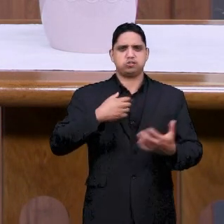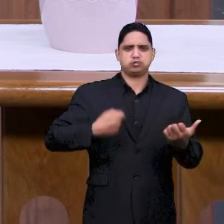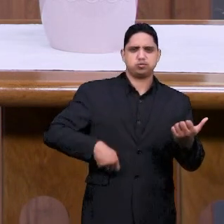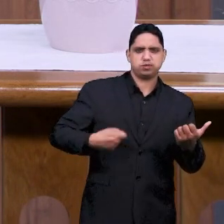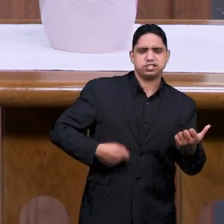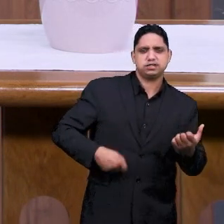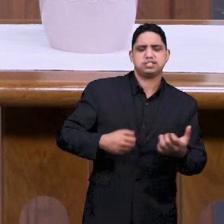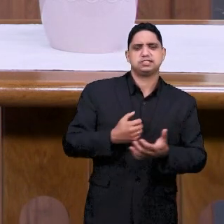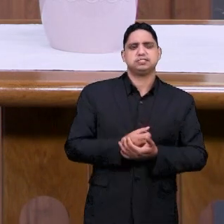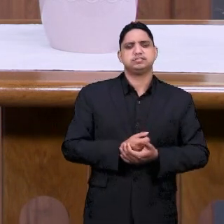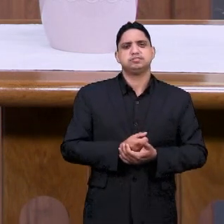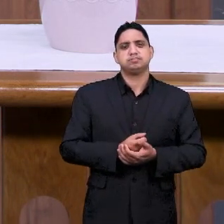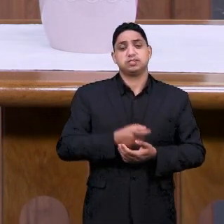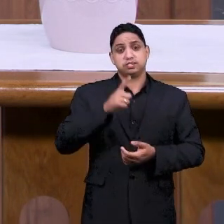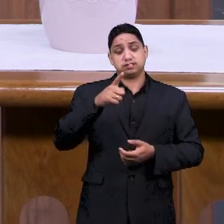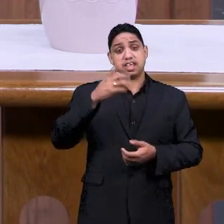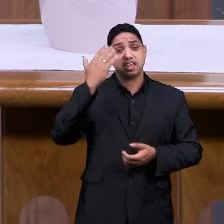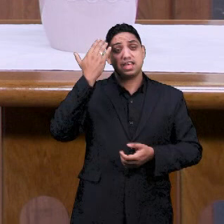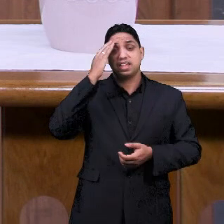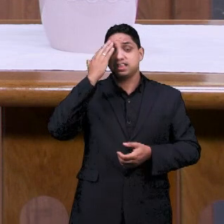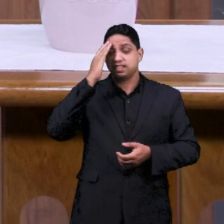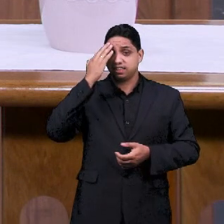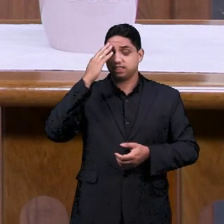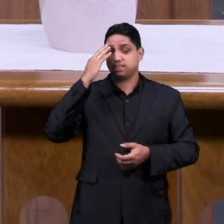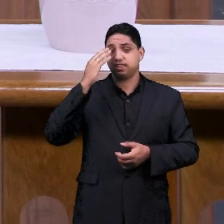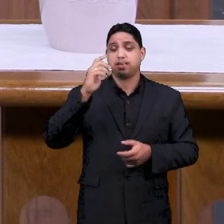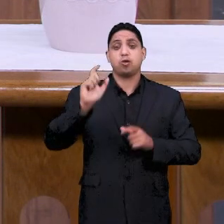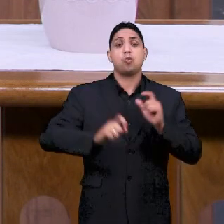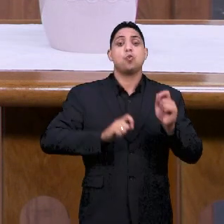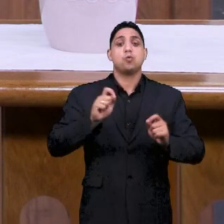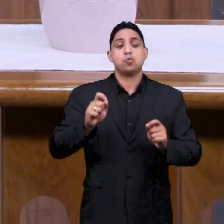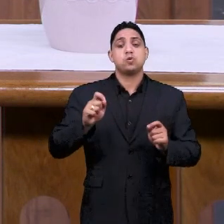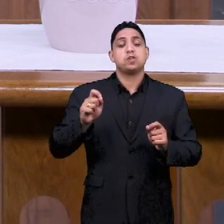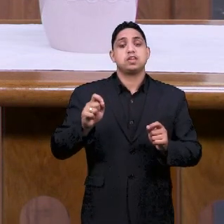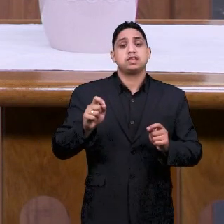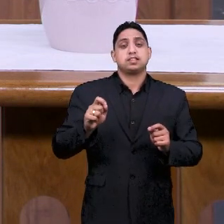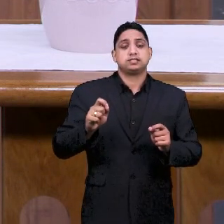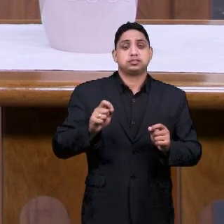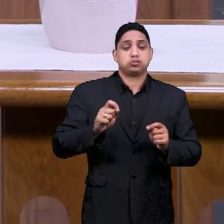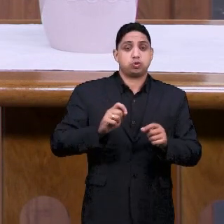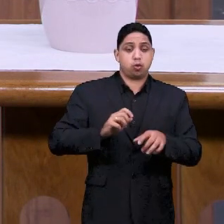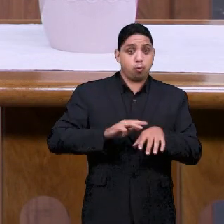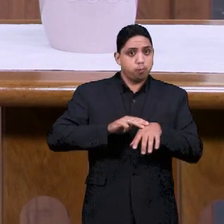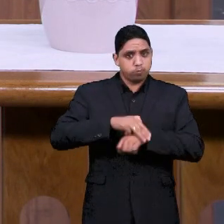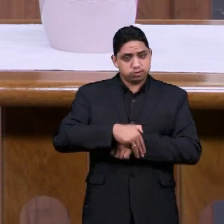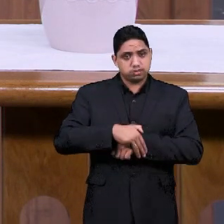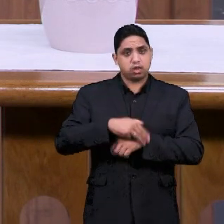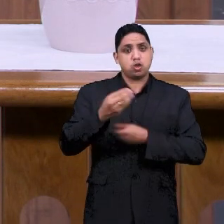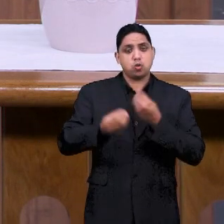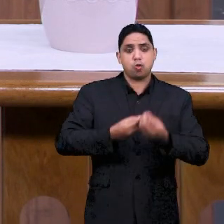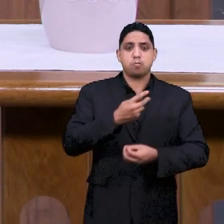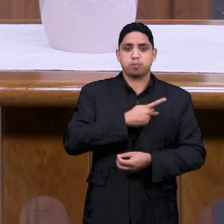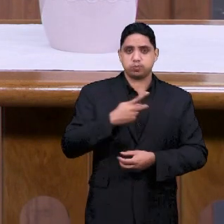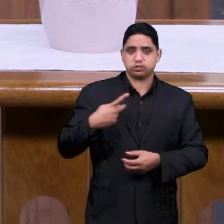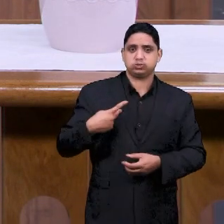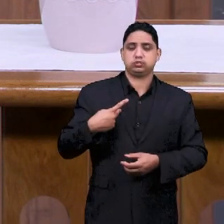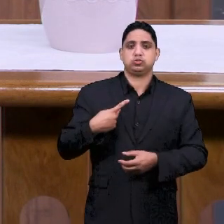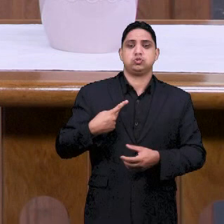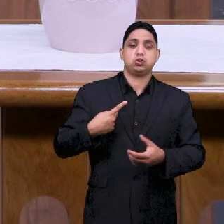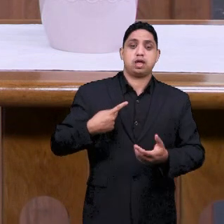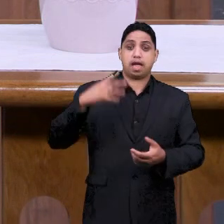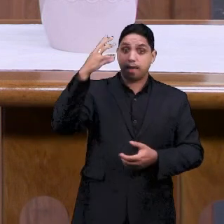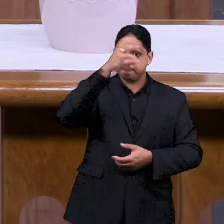instrumentistes, afin que vous puissiez comprendre ce qu'est le ministère et la manière comme nos pasteurs sont